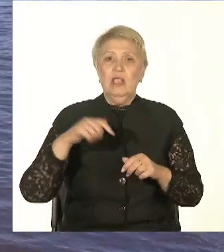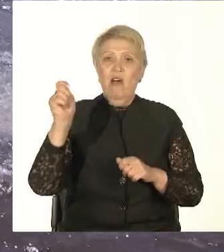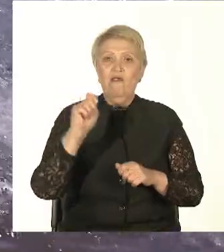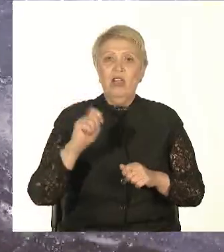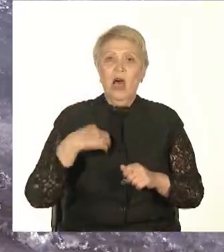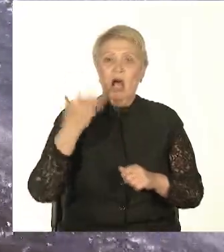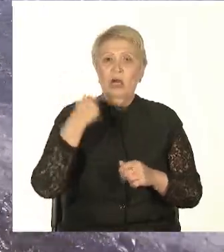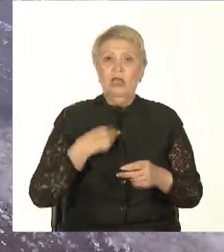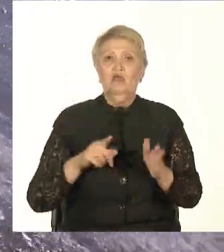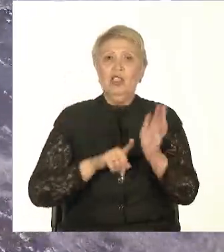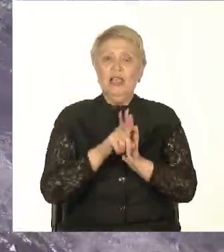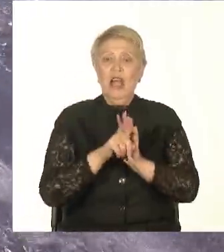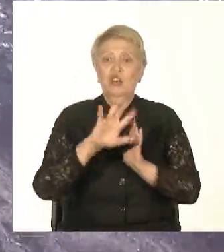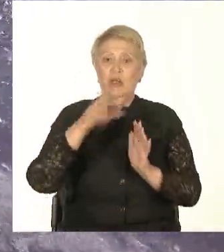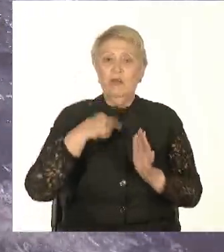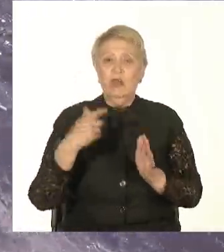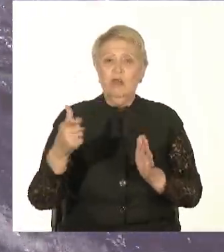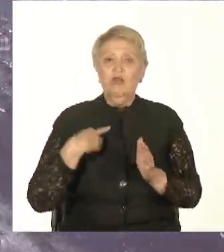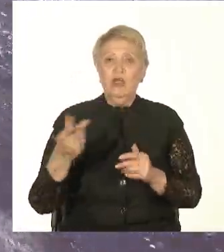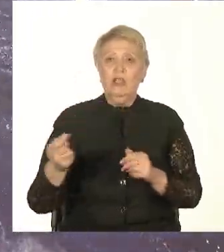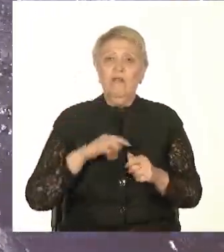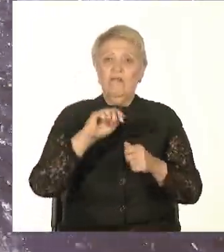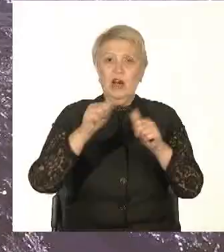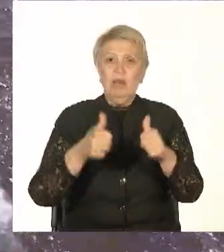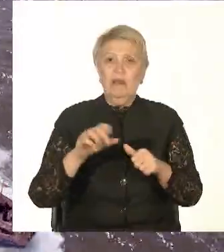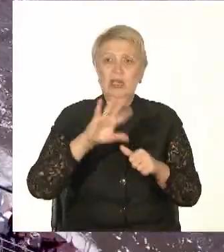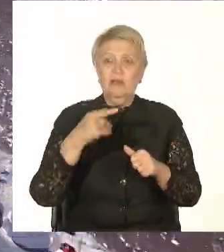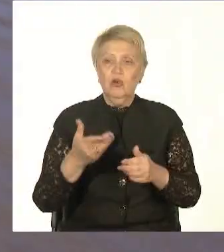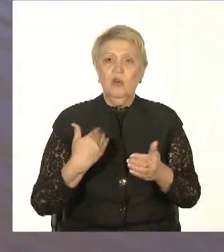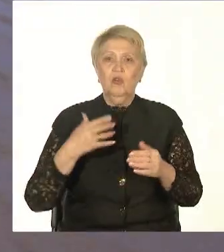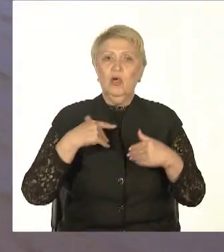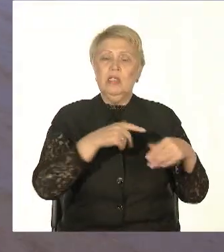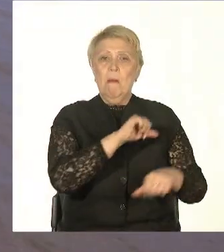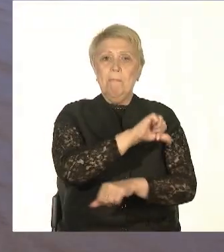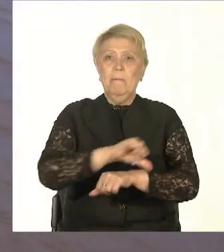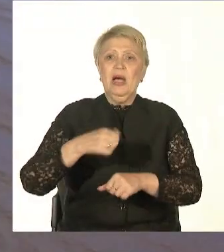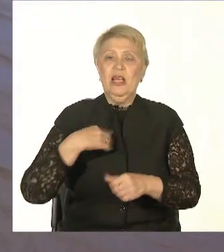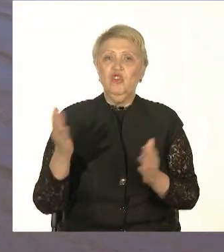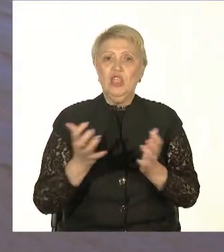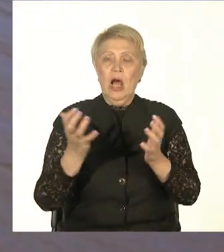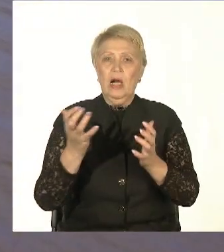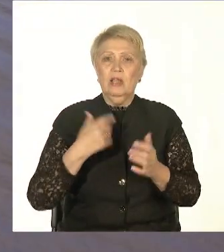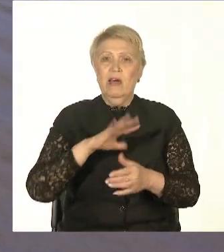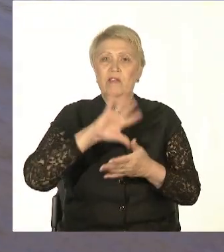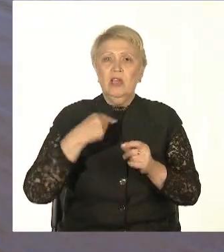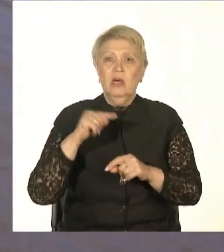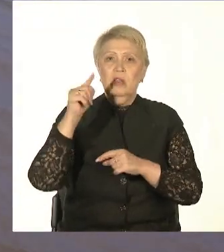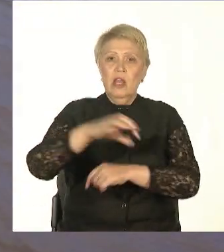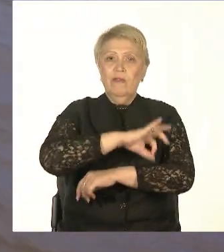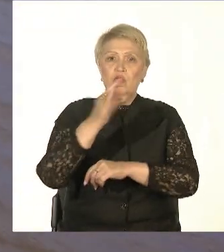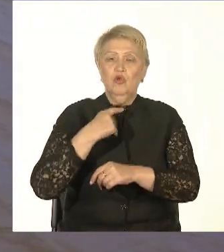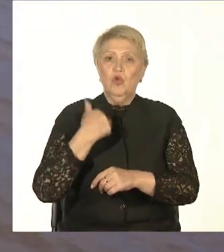отряды, именно в нашем городе всегда располагался орган управления пограничной охраны всех дальневосточных рубежей. Главным